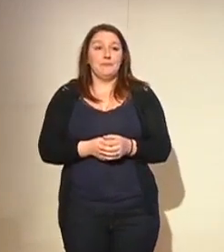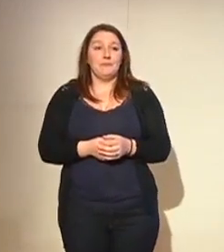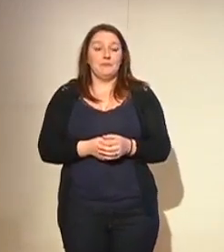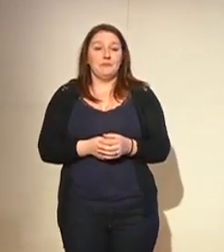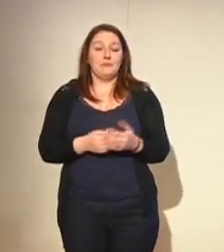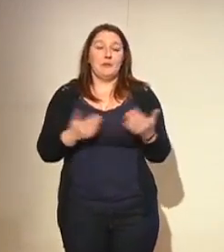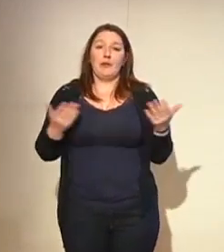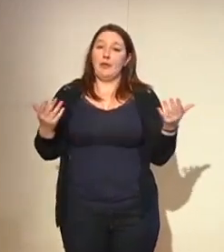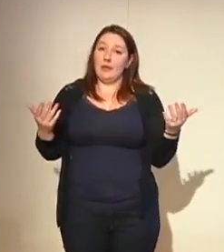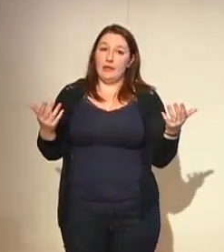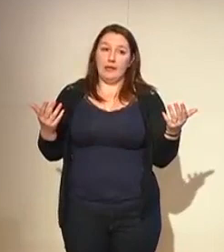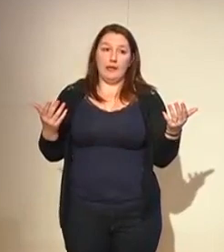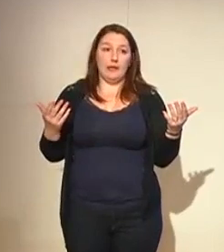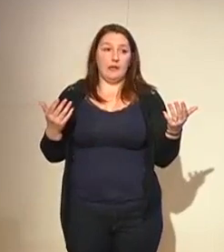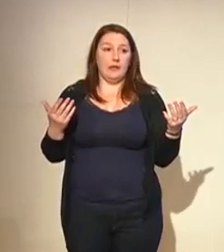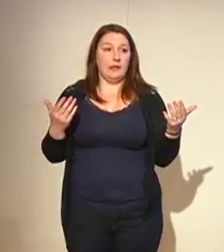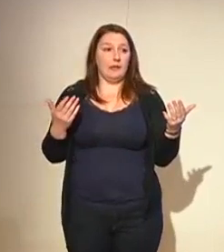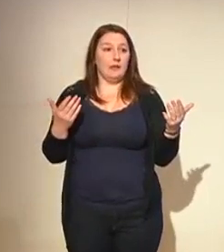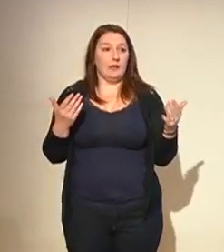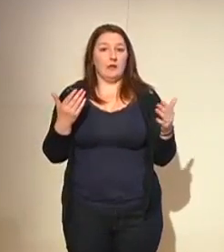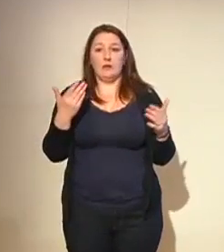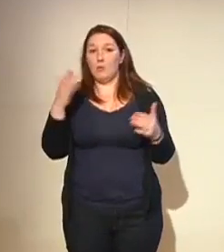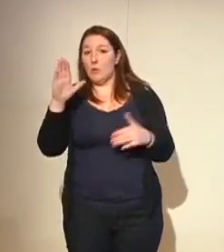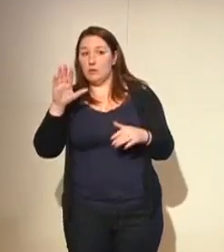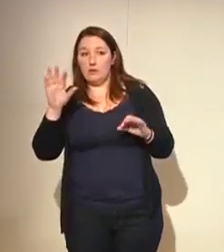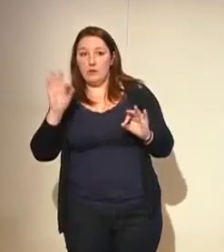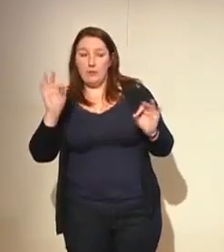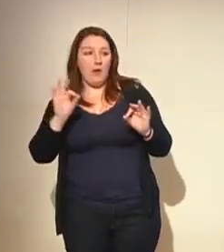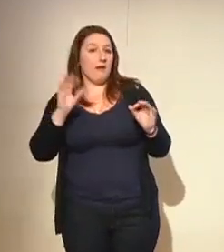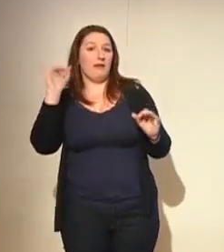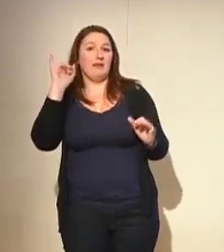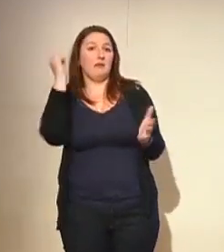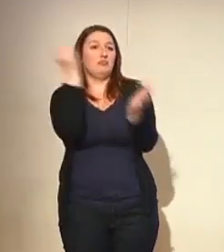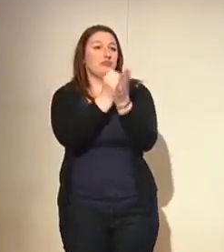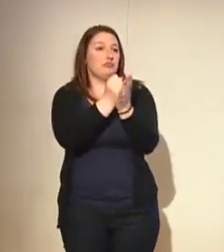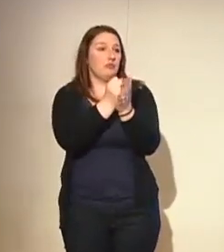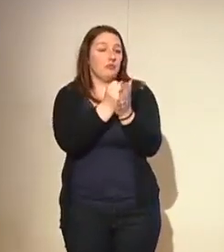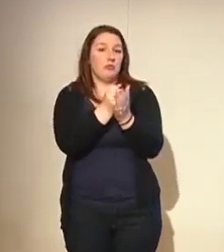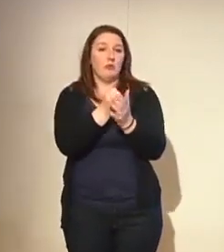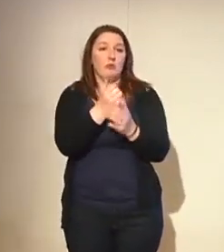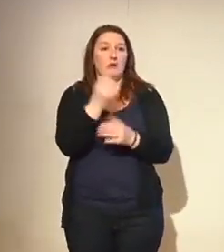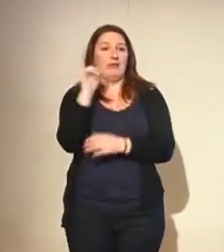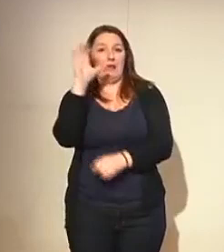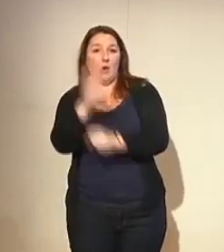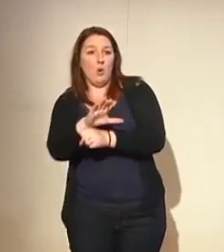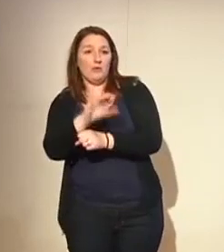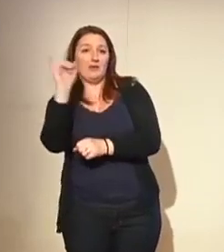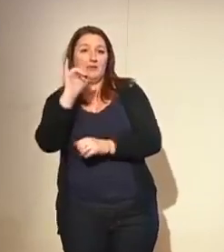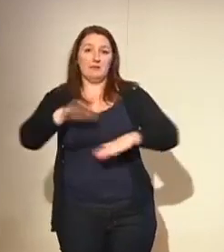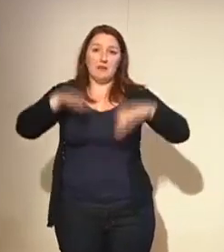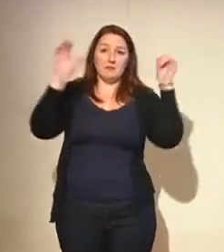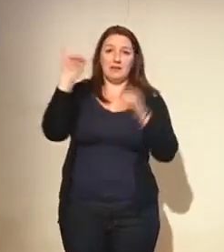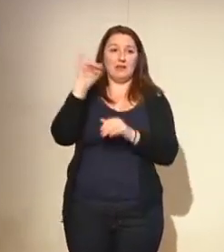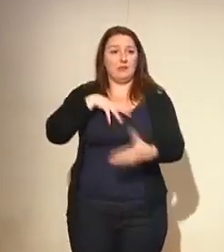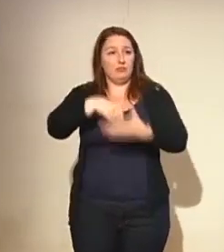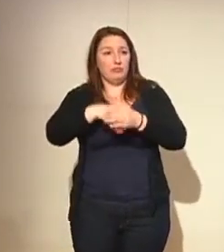et d'autres candidats non donc je soumets au vote qui est pour qui est contre qui s'abstient qui ne prend pas part au vote